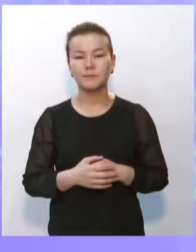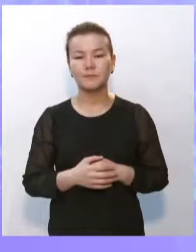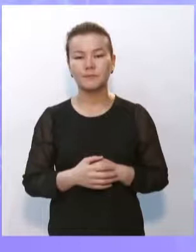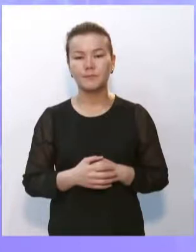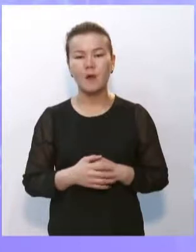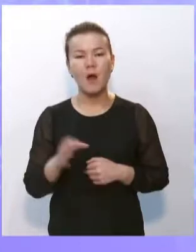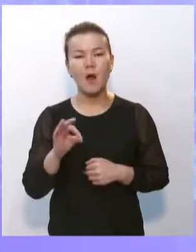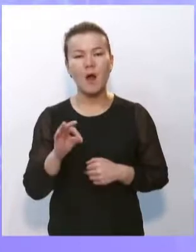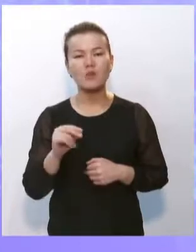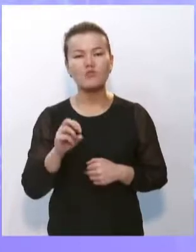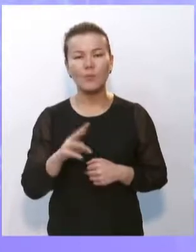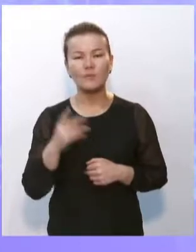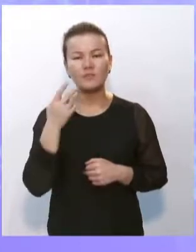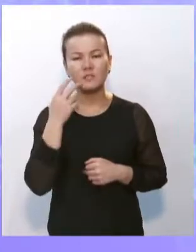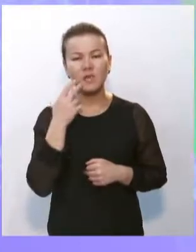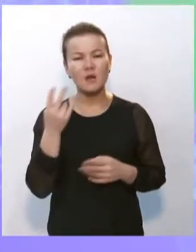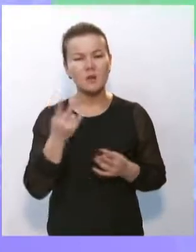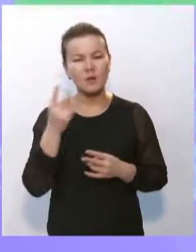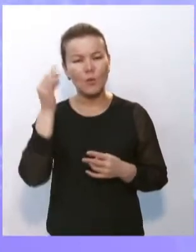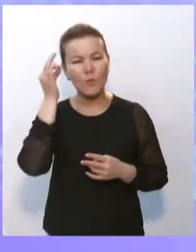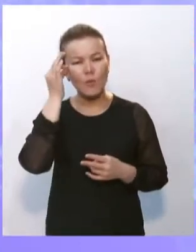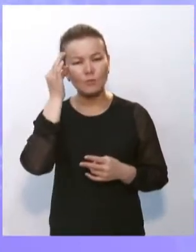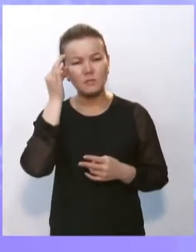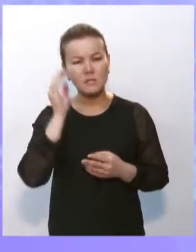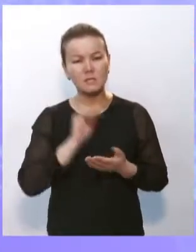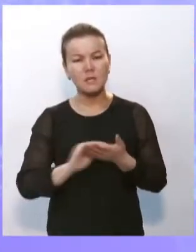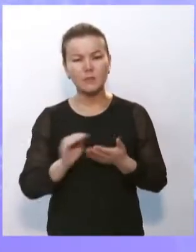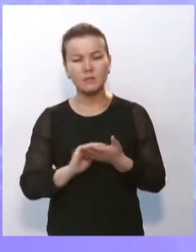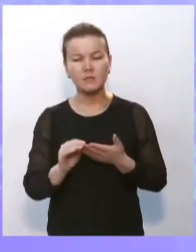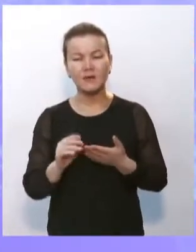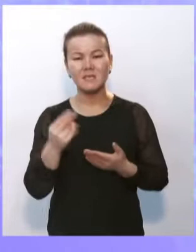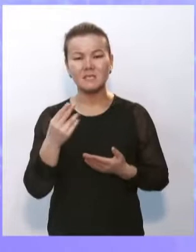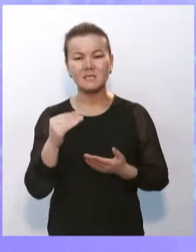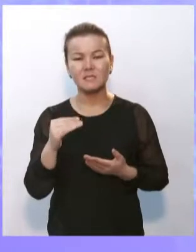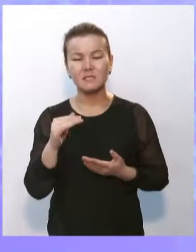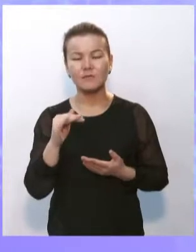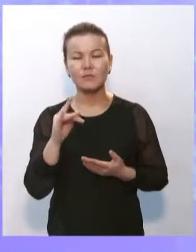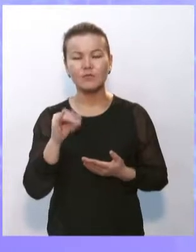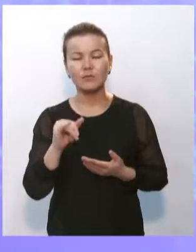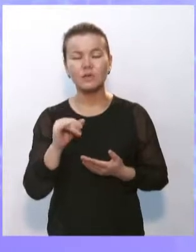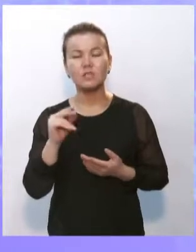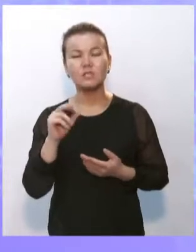чем всегда надо помнить записывая цифру частного